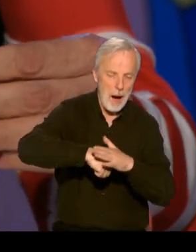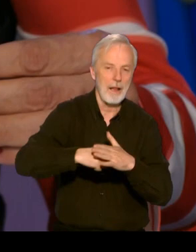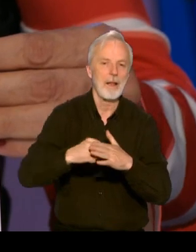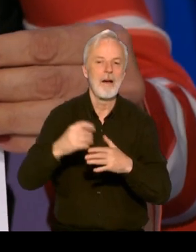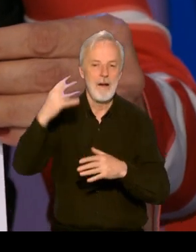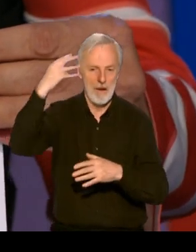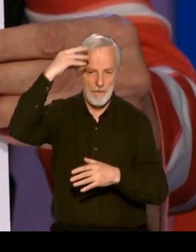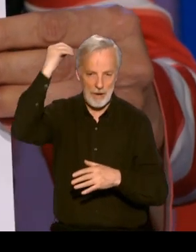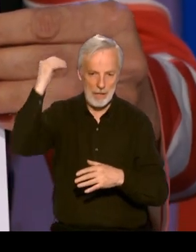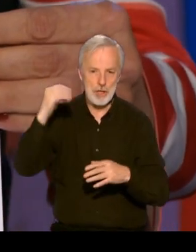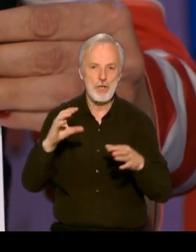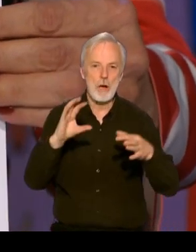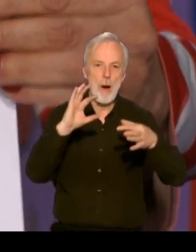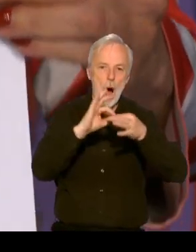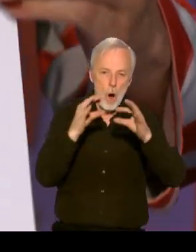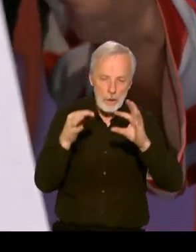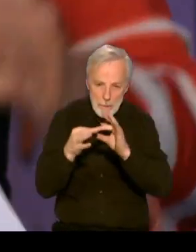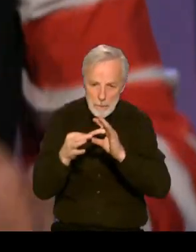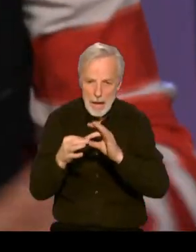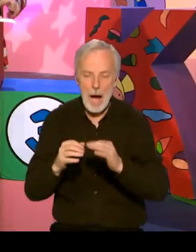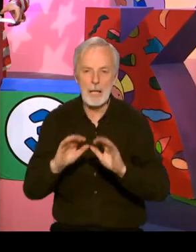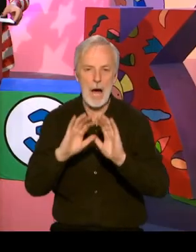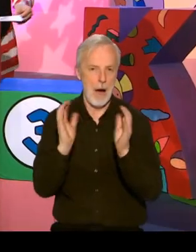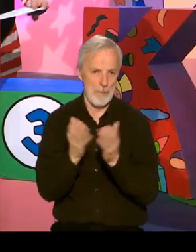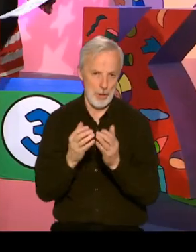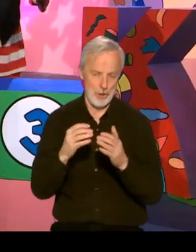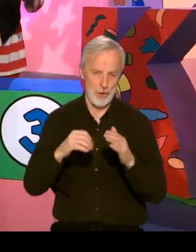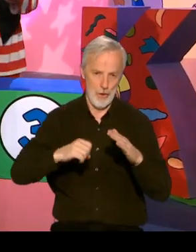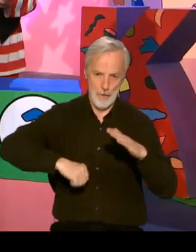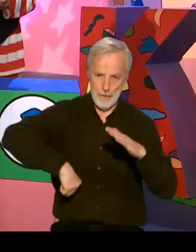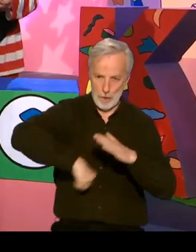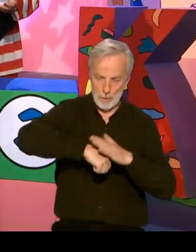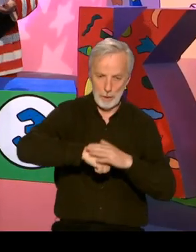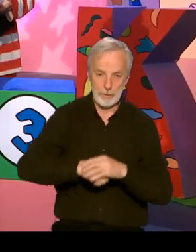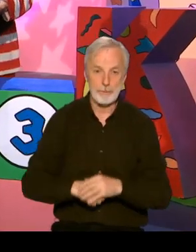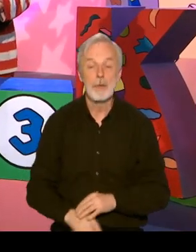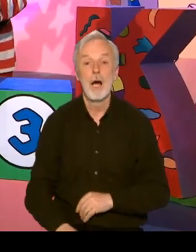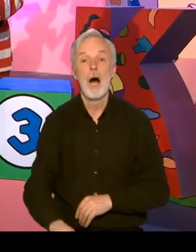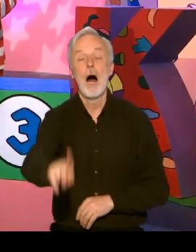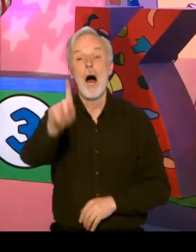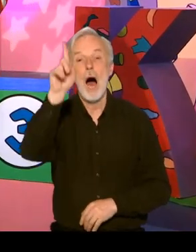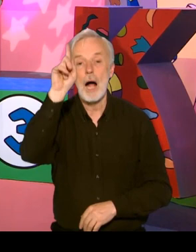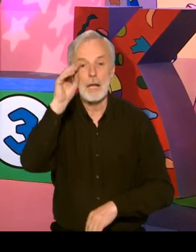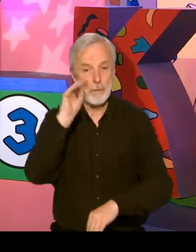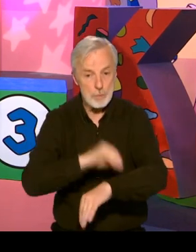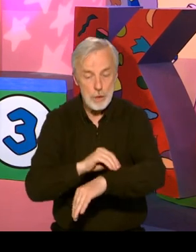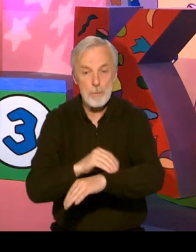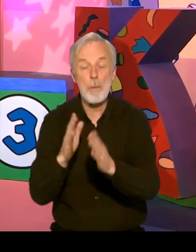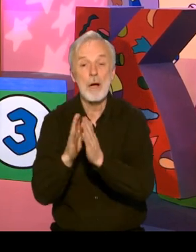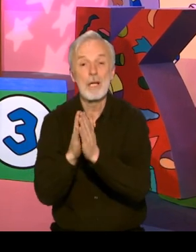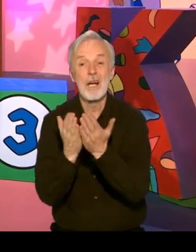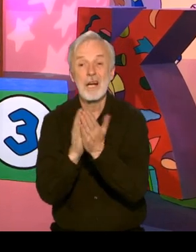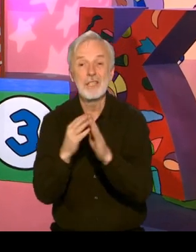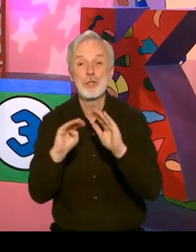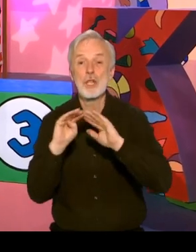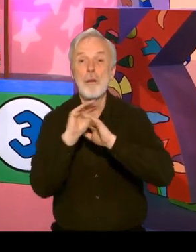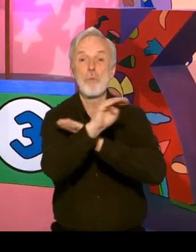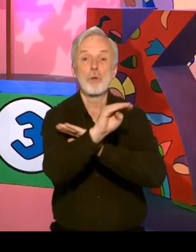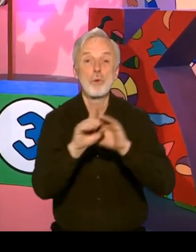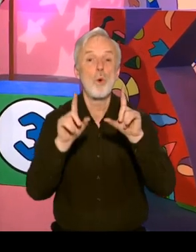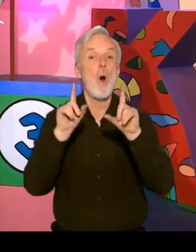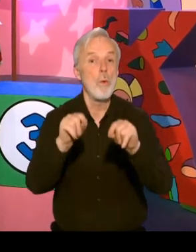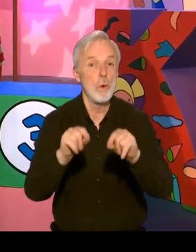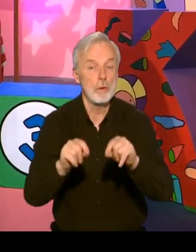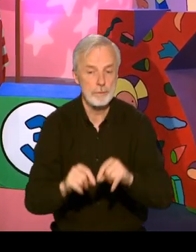tady máme olympijské kruhy, balon, to je jasné. Ale nezapomeň, že někomu musíme poslat tu naší knížku.